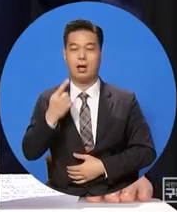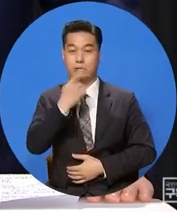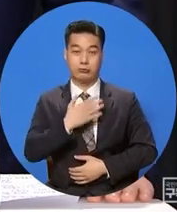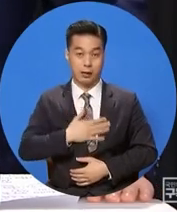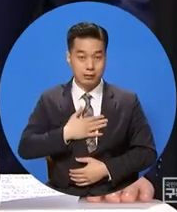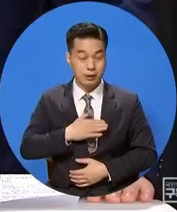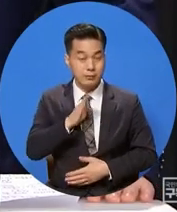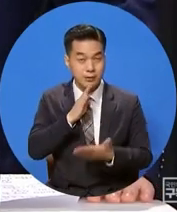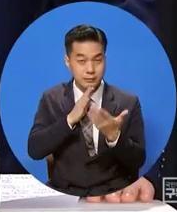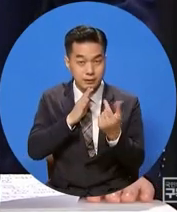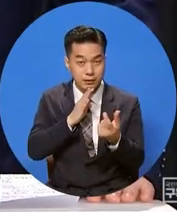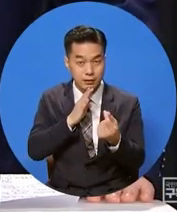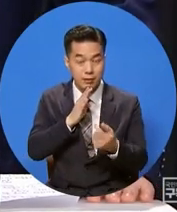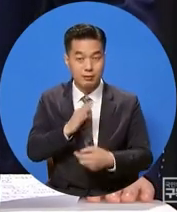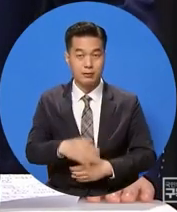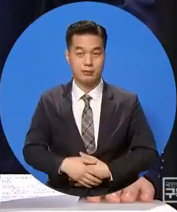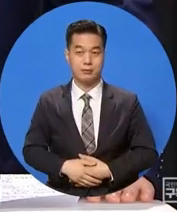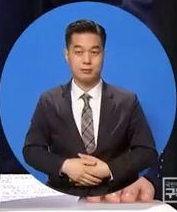있는데 그렇습니까? 아니